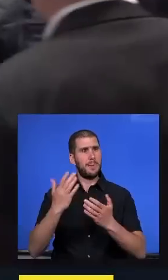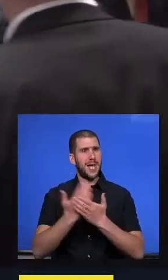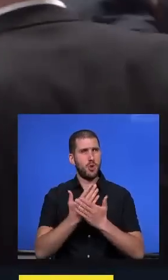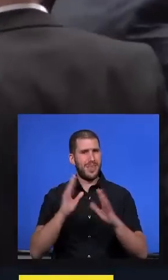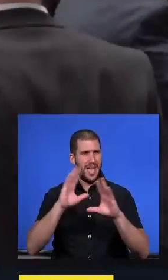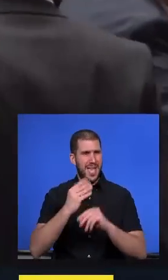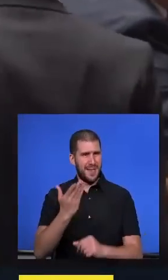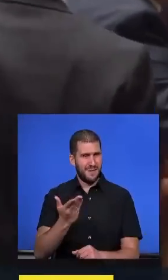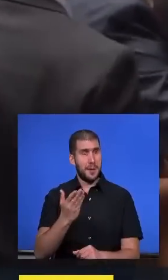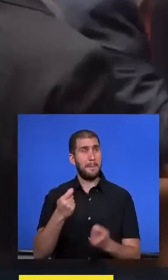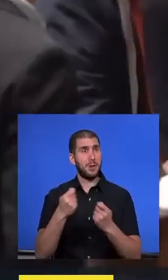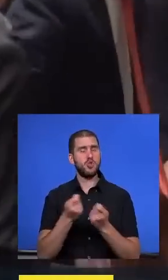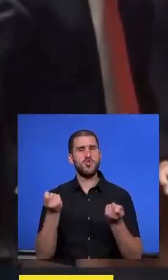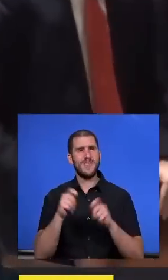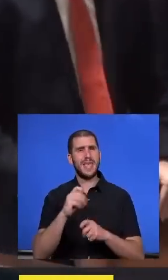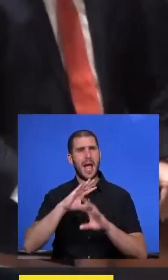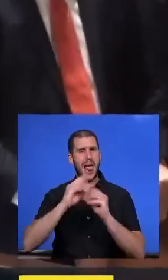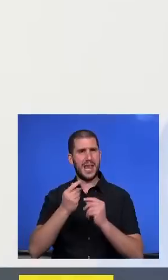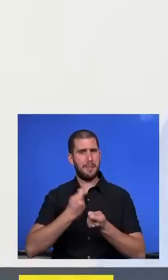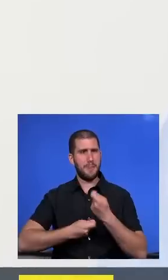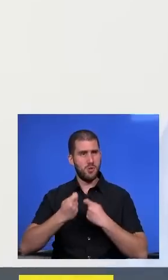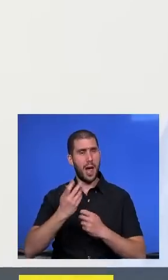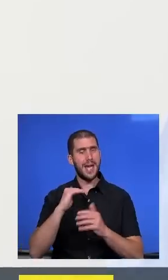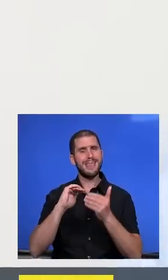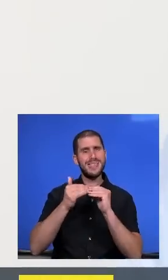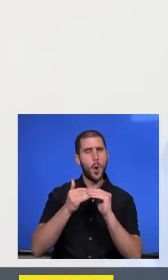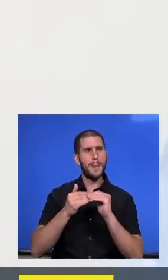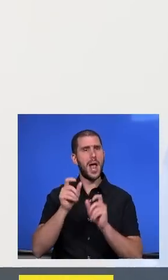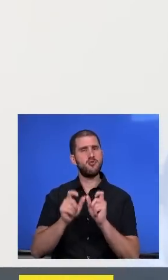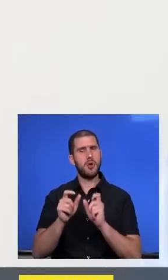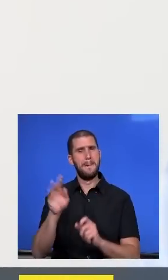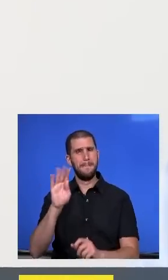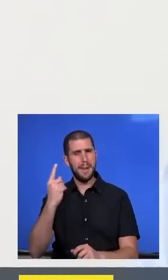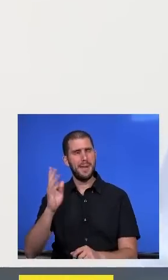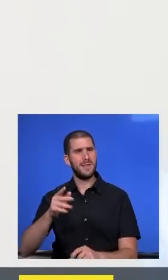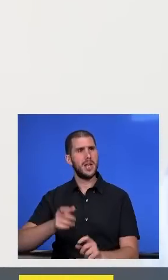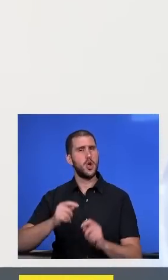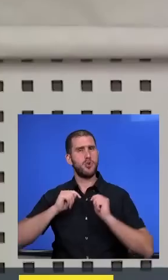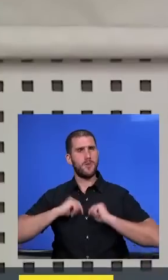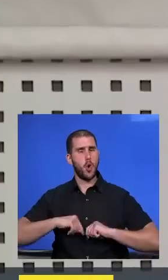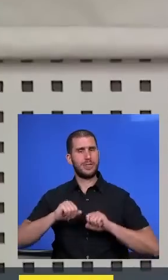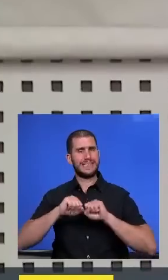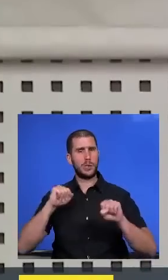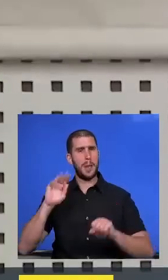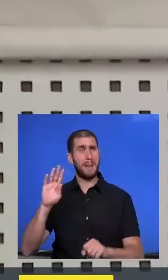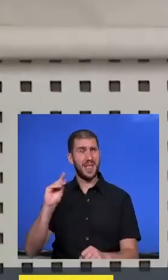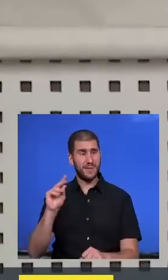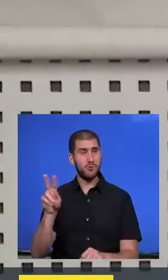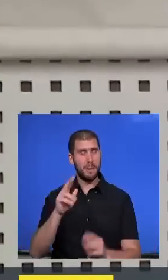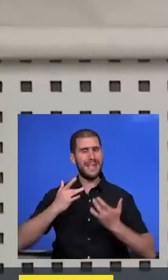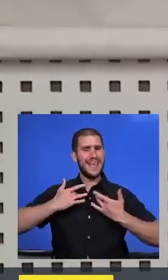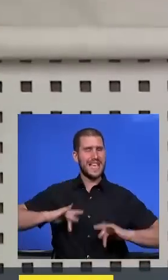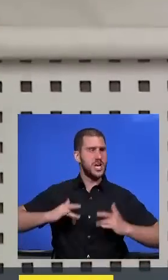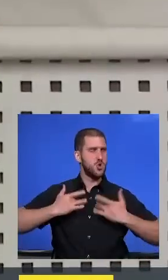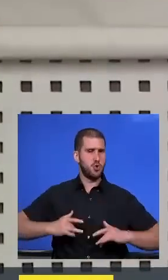הערב כי בנוגע לשביתה הכללית במשק התקיים תאום בין אנשי לשכת נתניהו לאנשי יושב ראש ההסתדרות בר דוד. הצדדים הכישו שוב ושוב